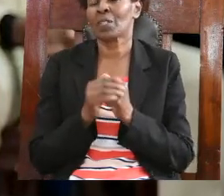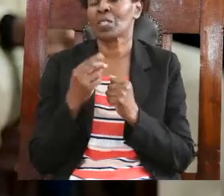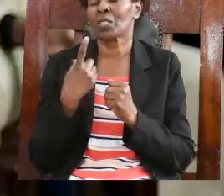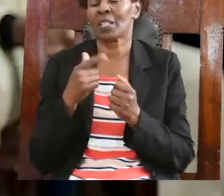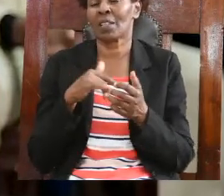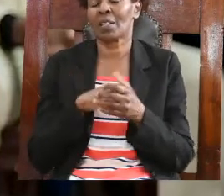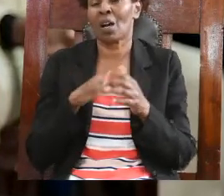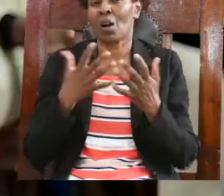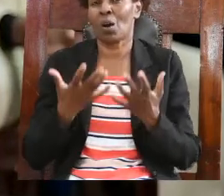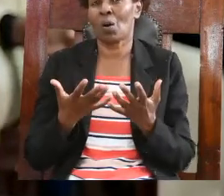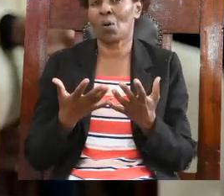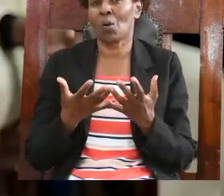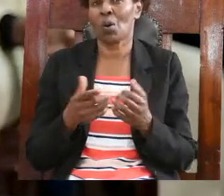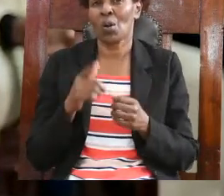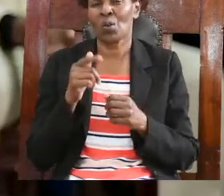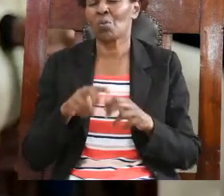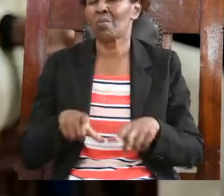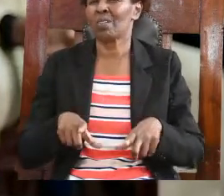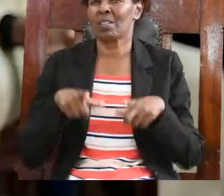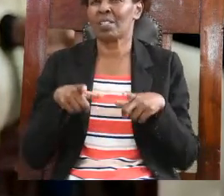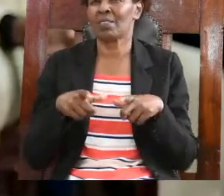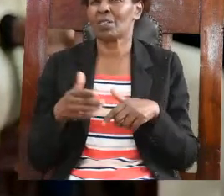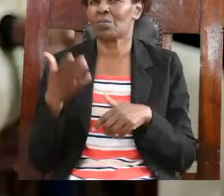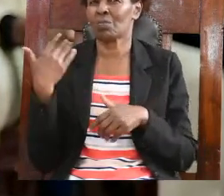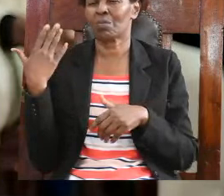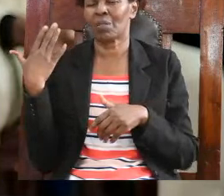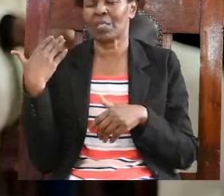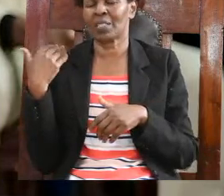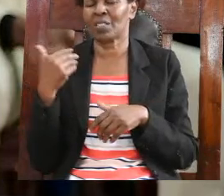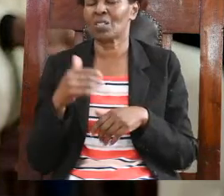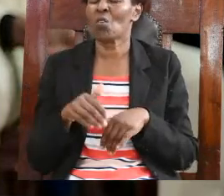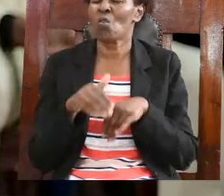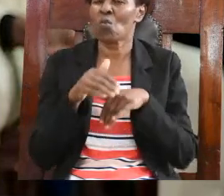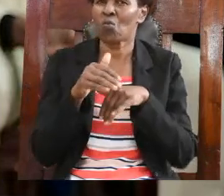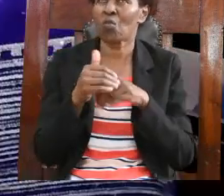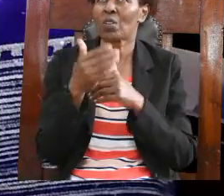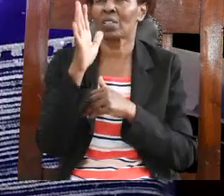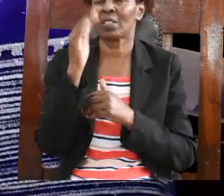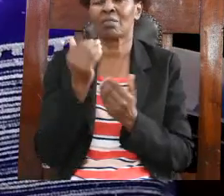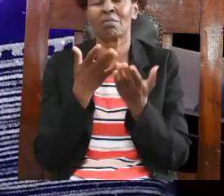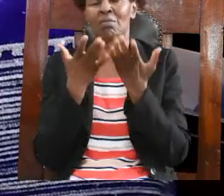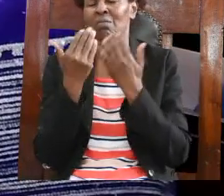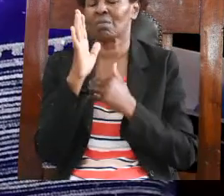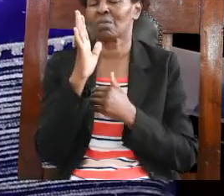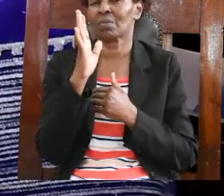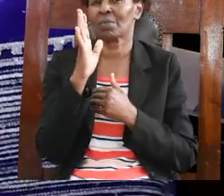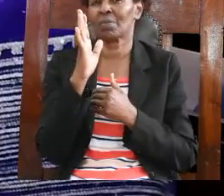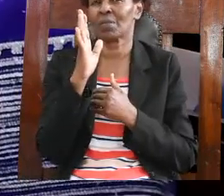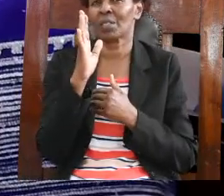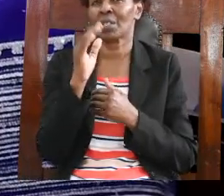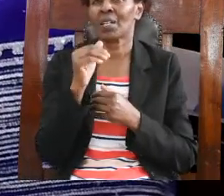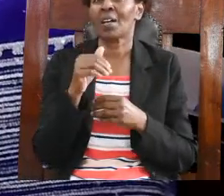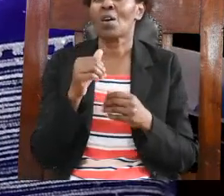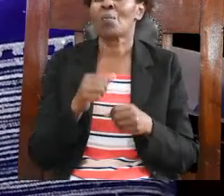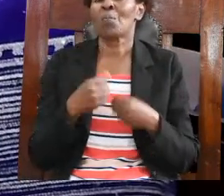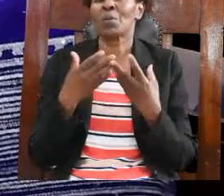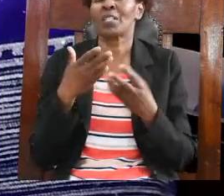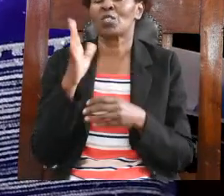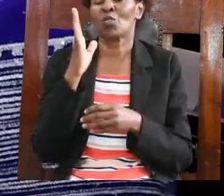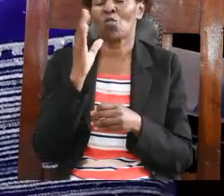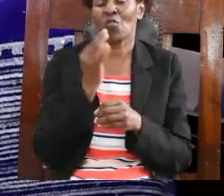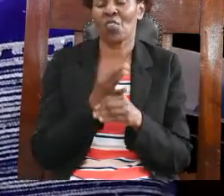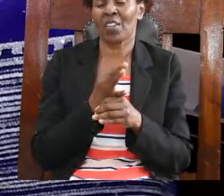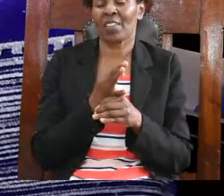ambavyo mlivyokuwa mkiishi, mkimfuata Mungu, mkimtumikia, mkiweka imani yenu ndani